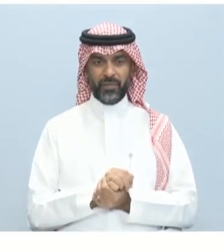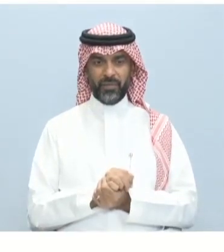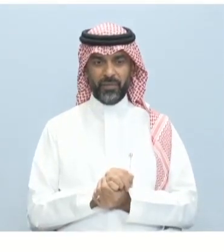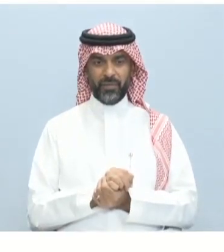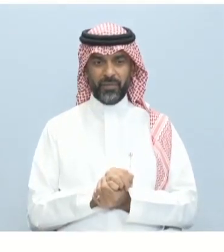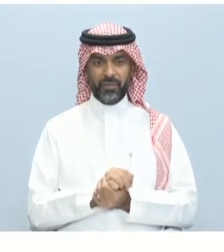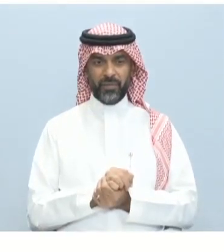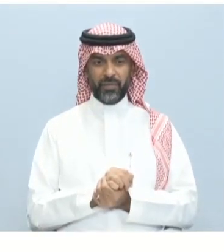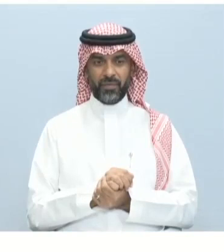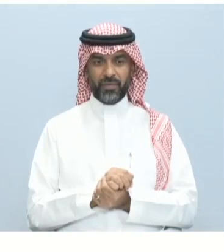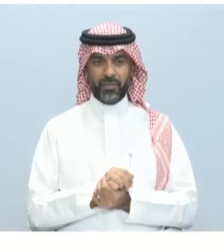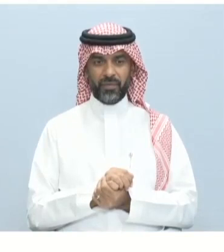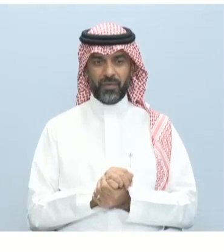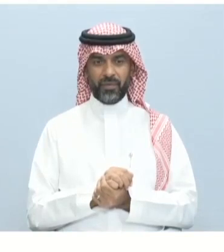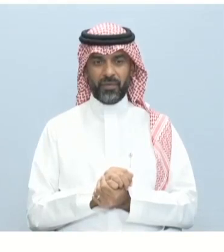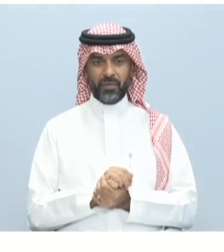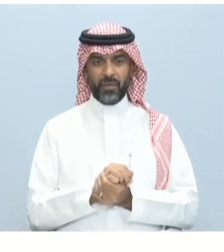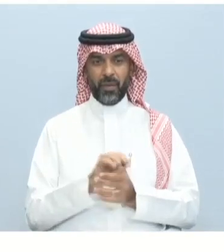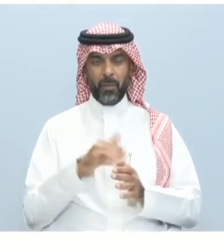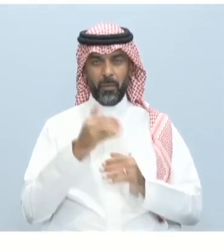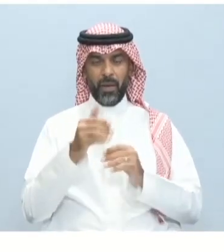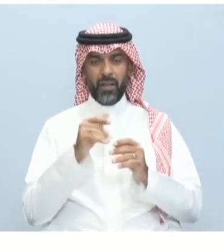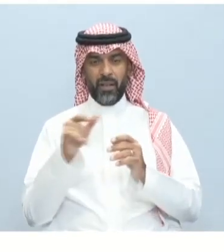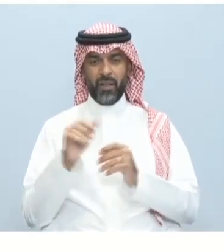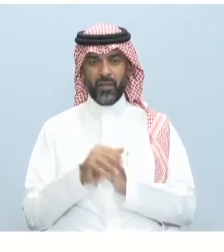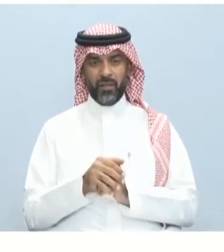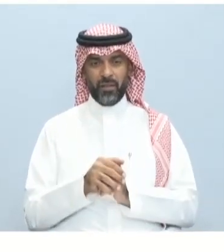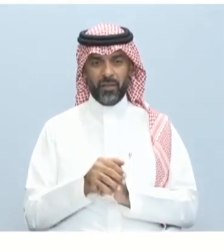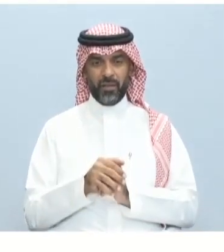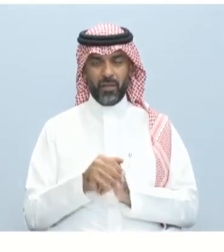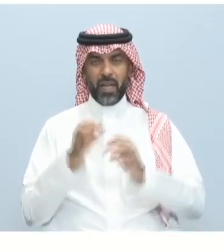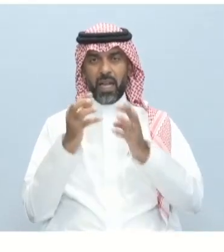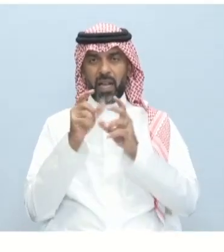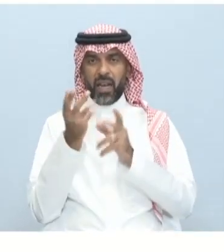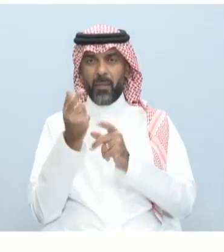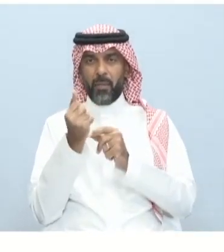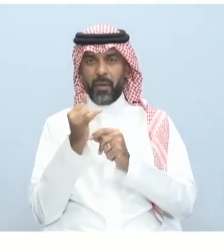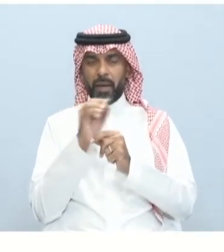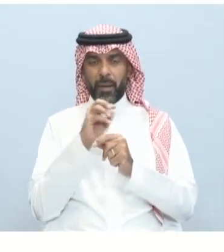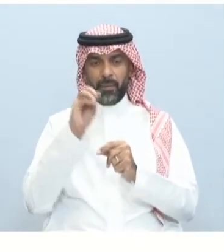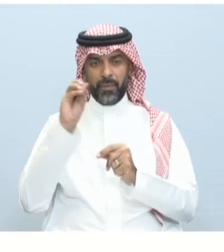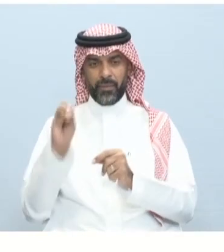بعد ذلك لبنة switch custom to custom number.